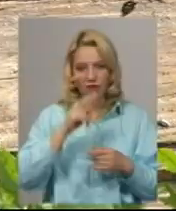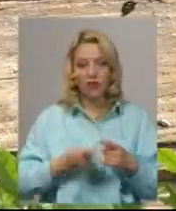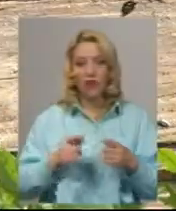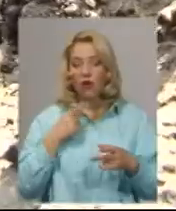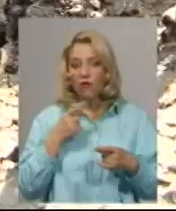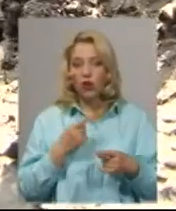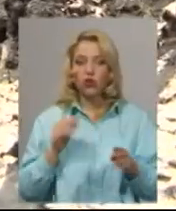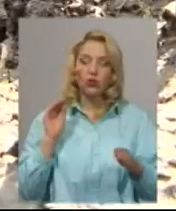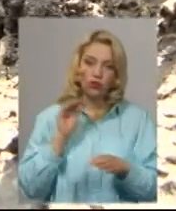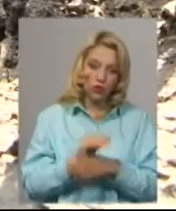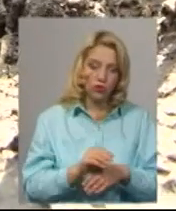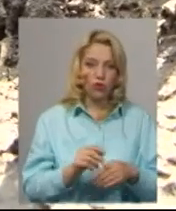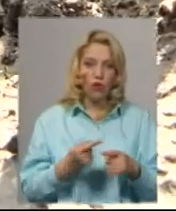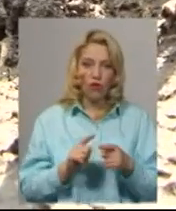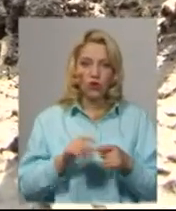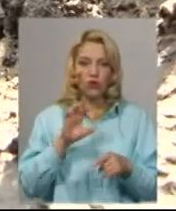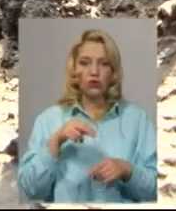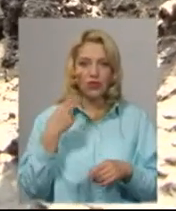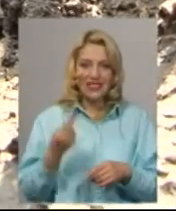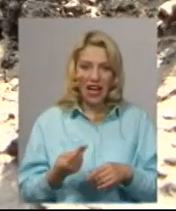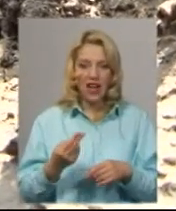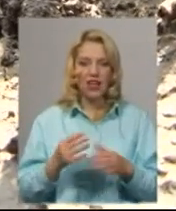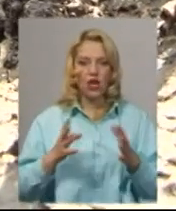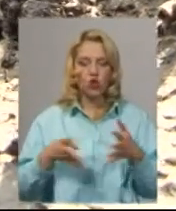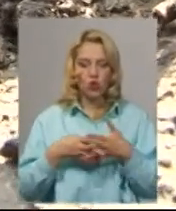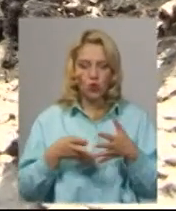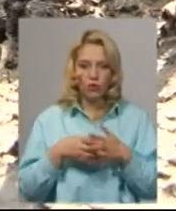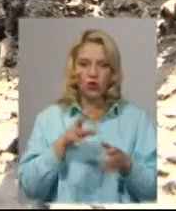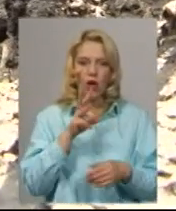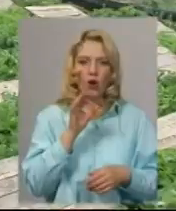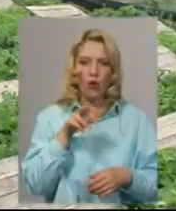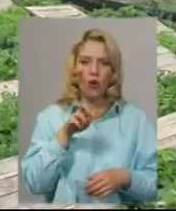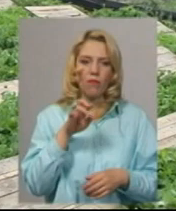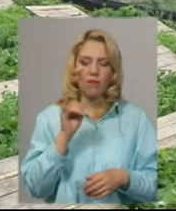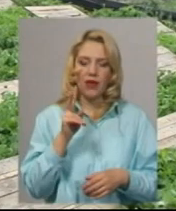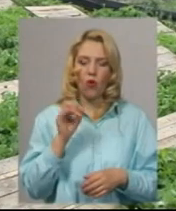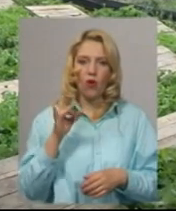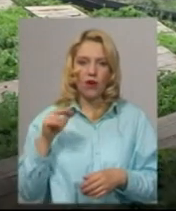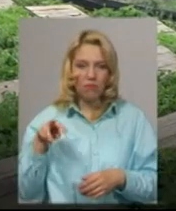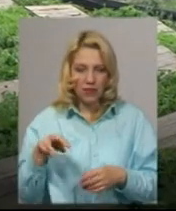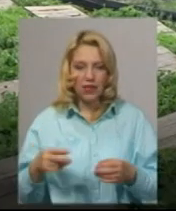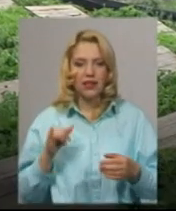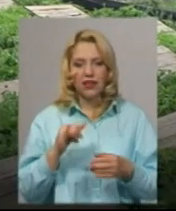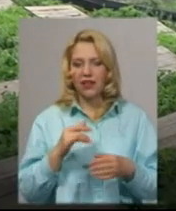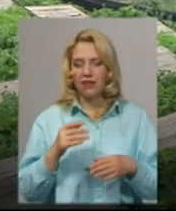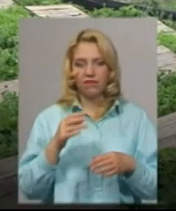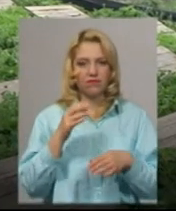Каже, додатково годує равлики в спеціальну сумішу комбікорму. Вони невибагливі і майже не хворіють. Ввечері відбувається